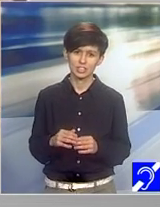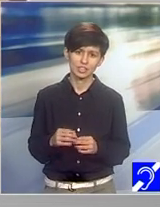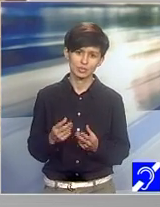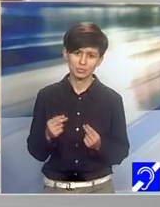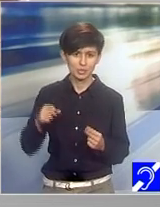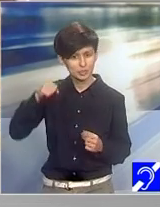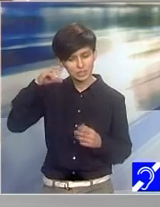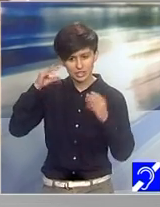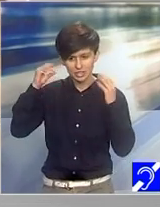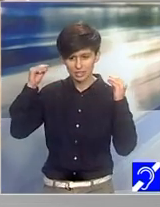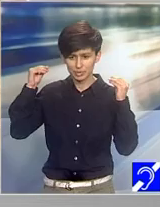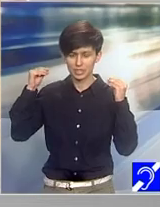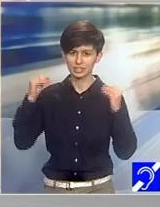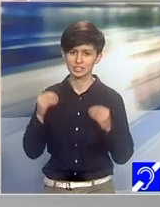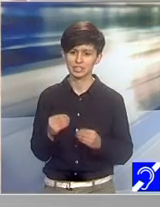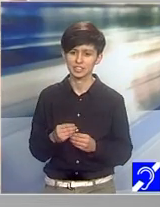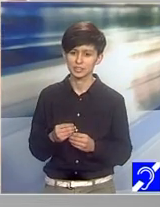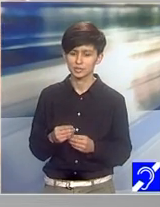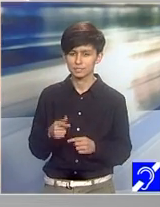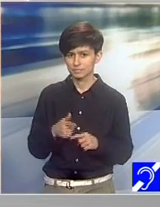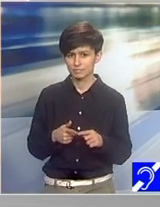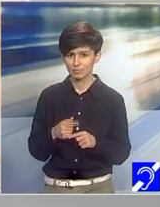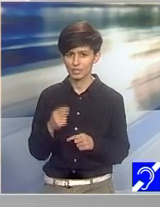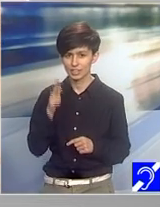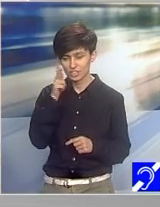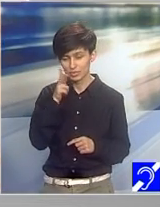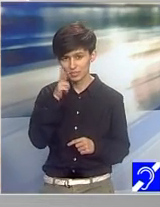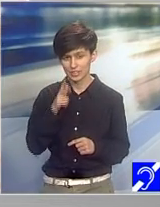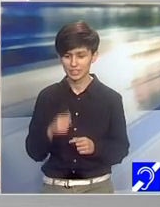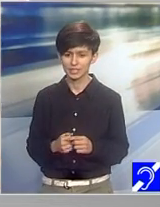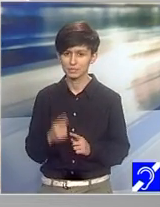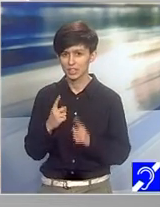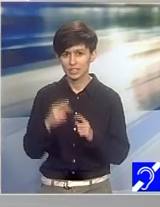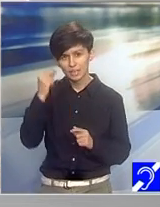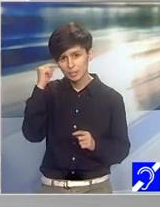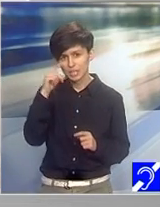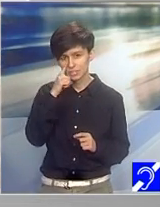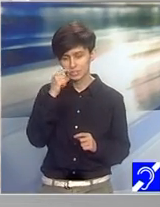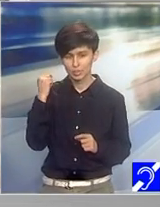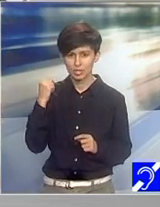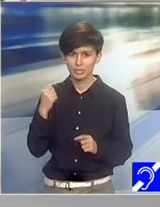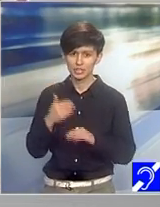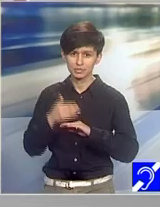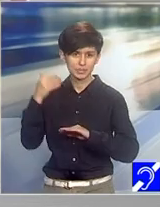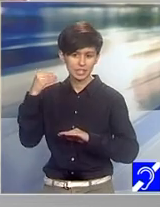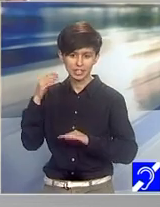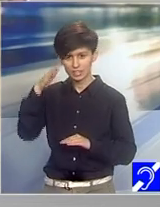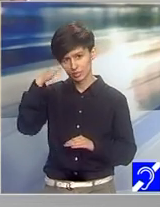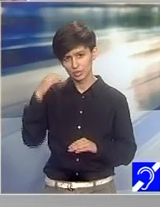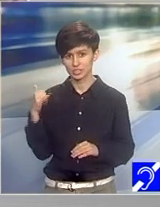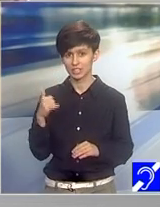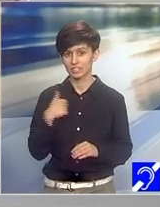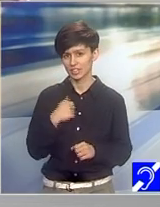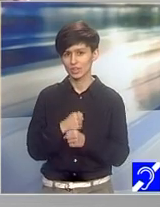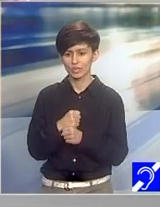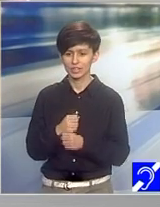cu codă de ceapă verde și cu mărar. Aia, când anunță oamenii înainte că o zi că vin, cu mare drag mă apuc și le fac.